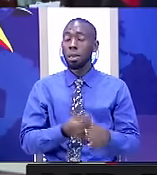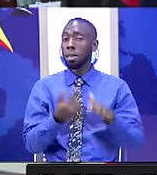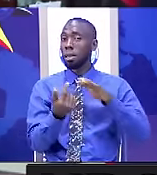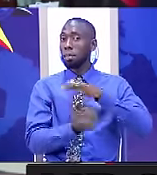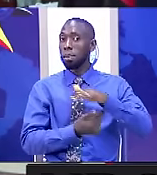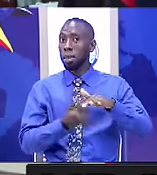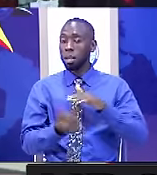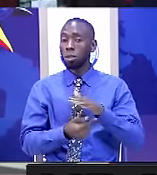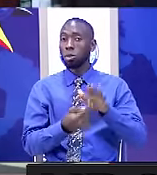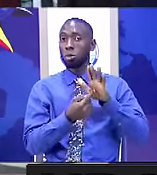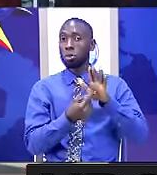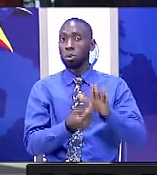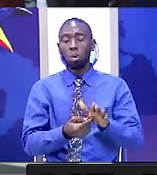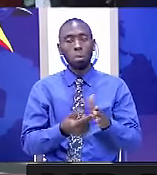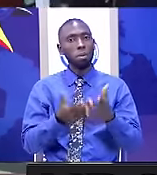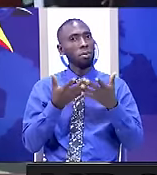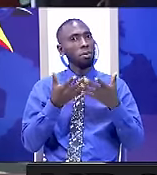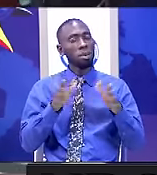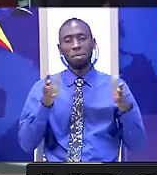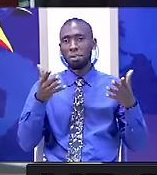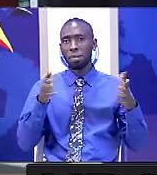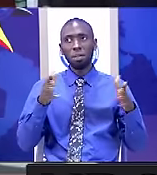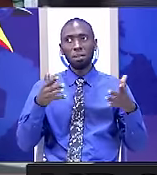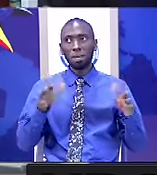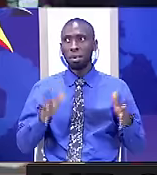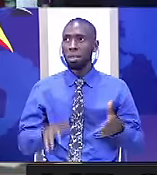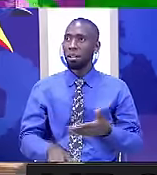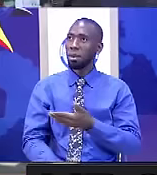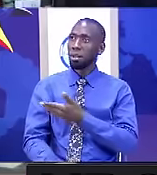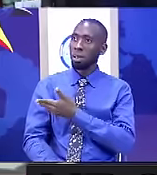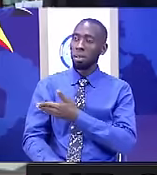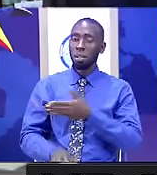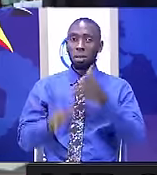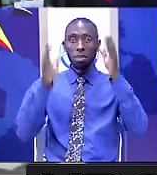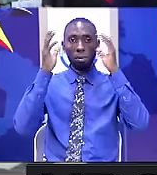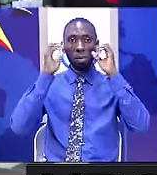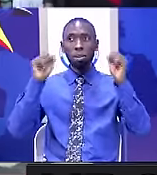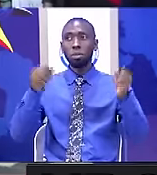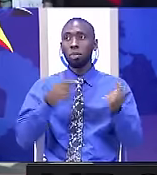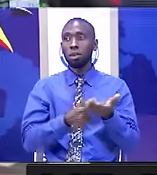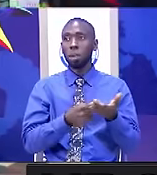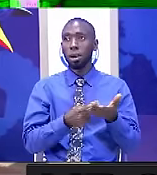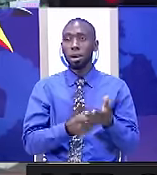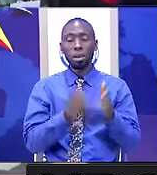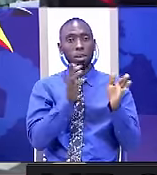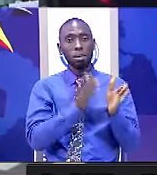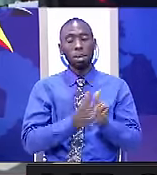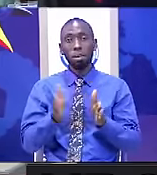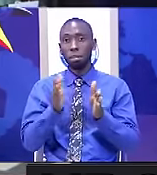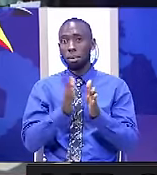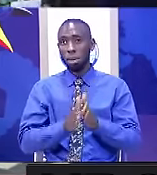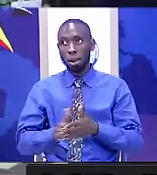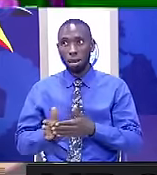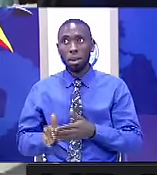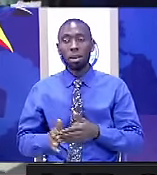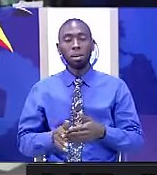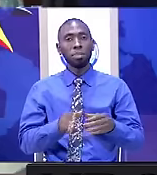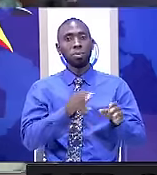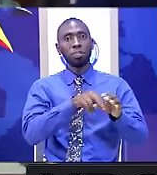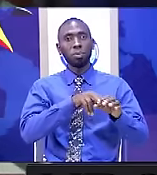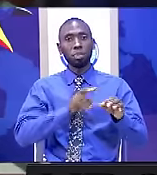erabika nga buli kimu kiwedde ng'obaoliawo omukulembeze w'eggwanga ateekateeka oba bamuteekateeka